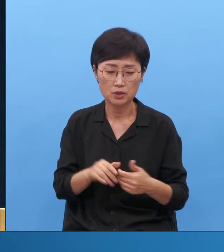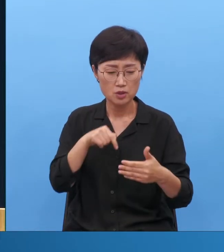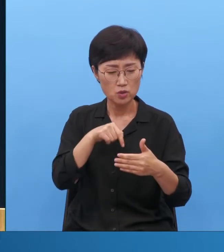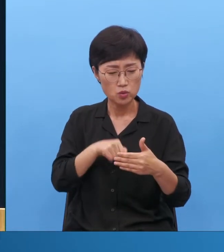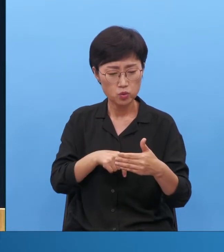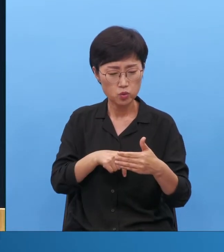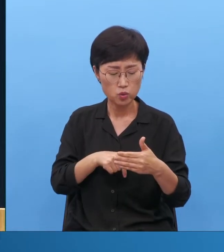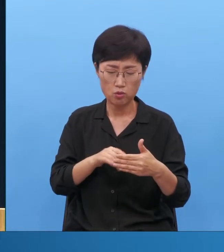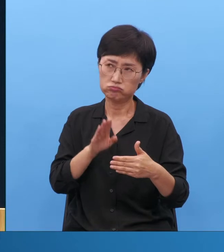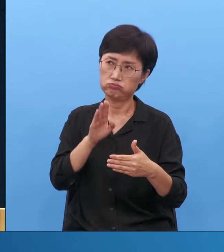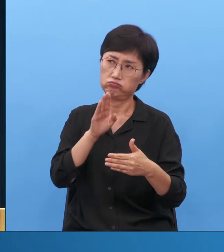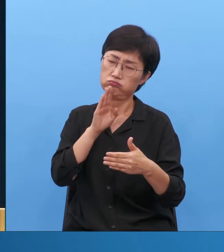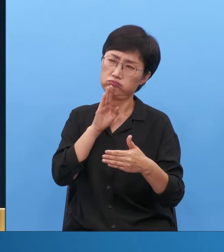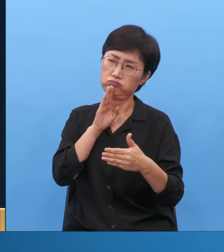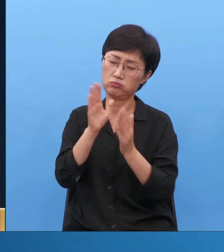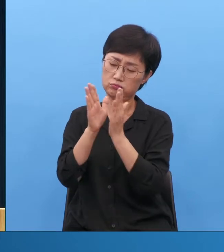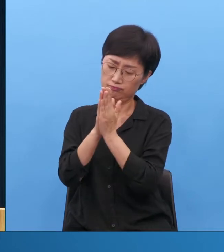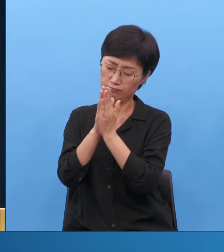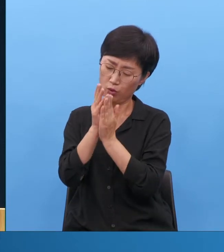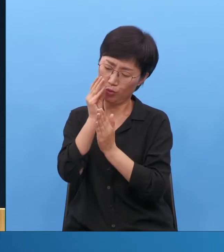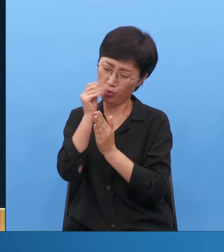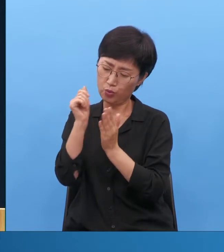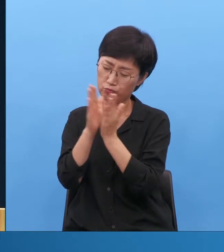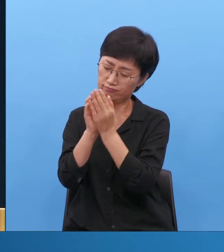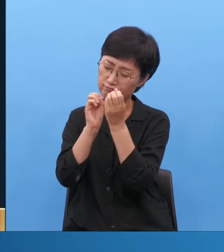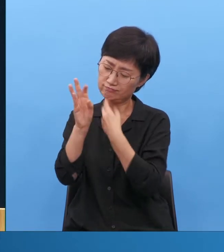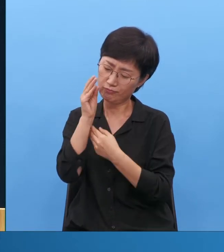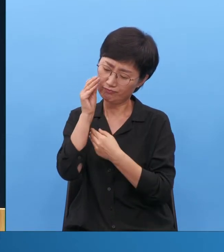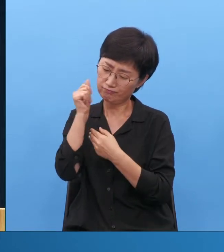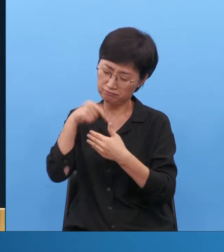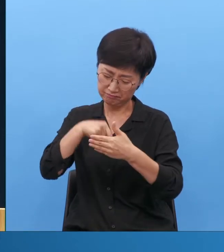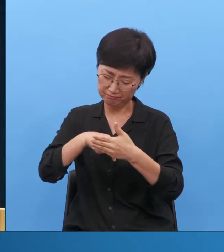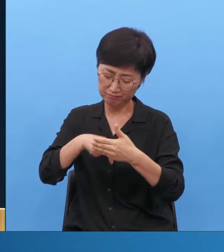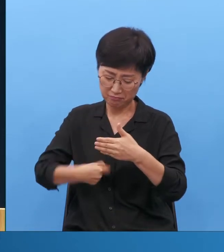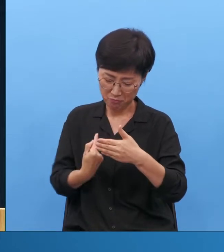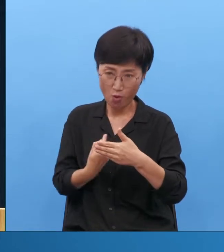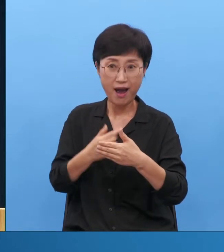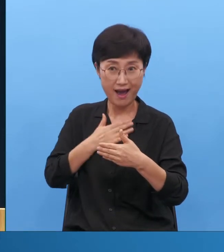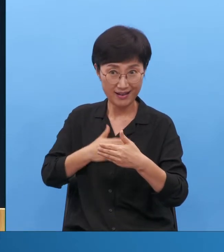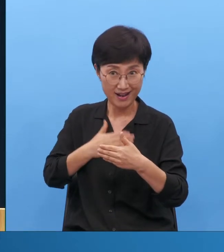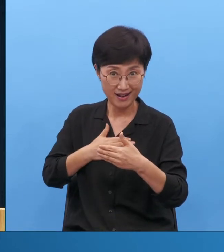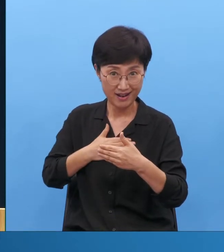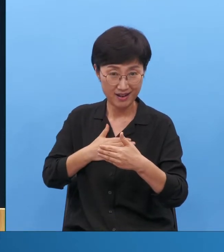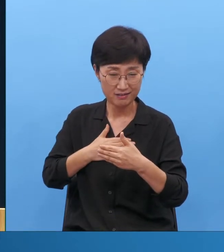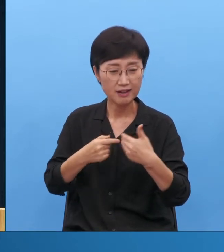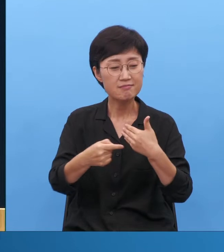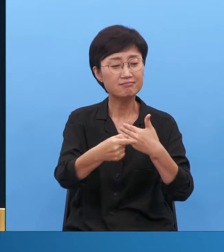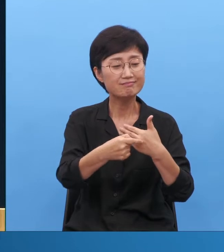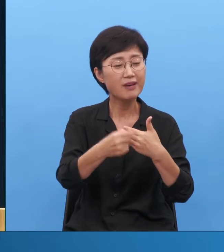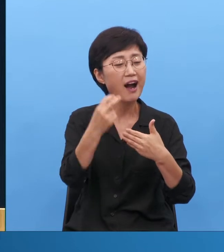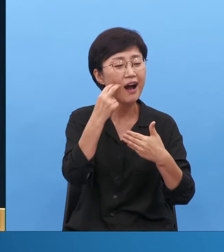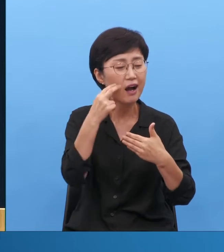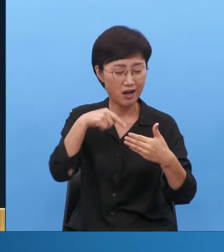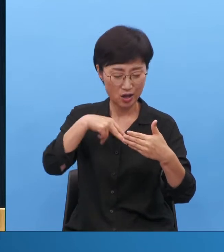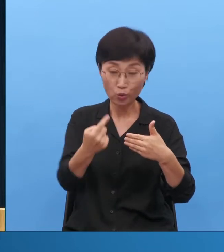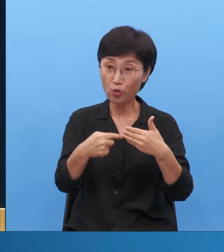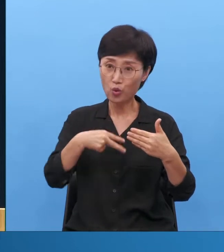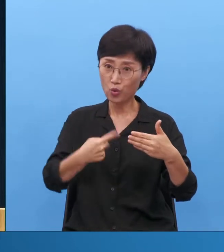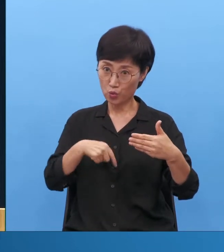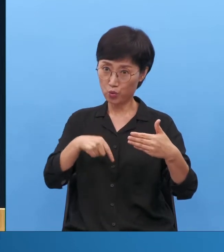응답 온다. 본인이 알 거 아닙니까? You yourselves know best whether 그렇죠. you are really praying and receiving God's answers to those prayers.